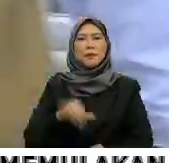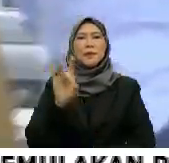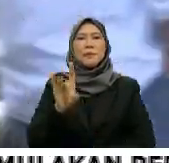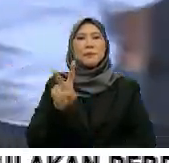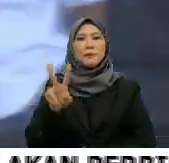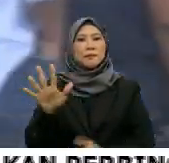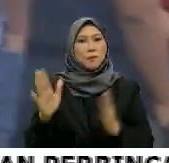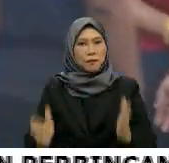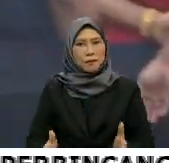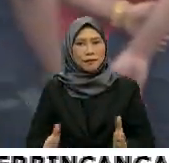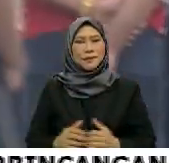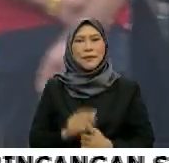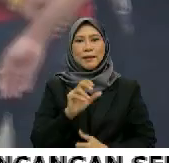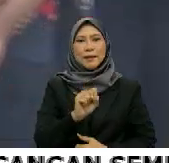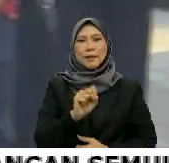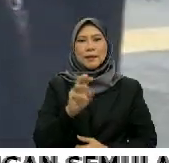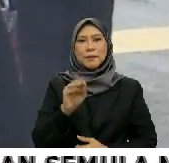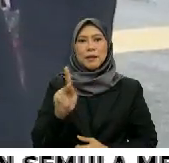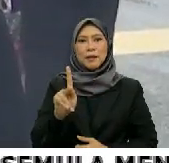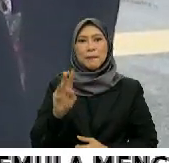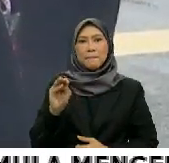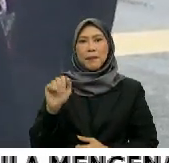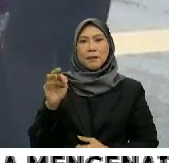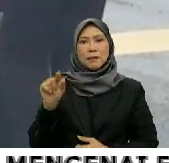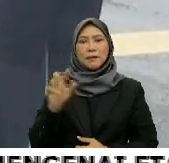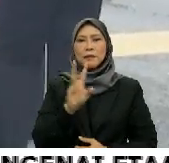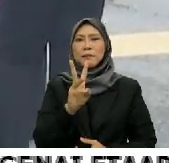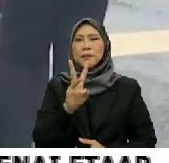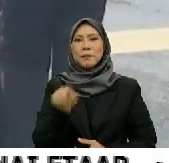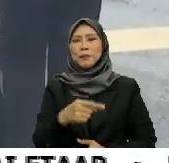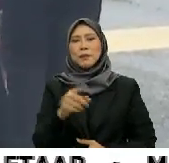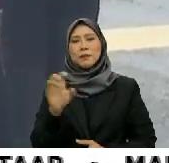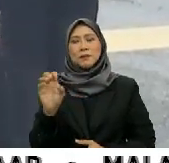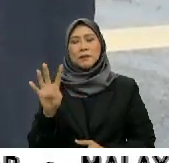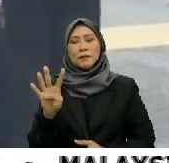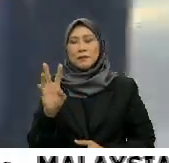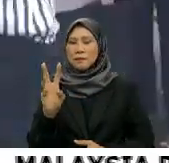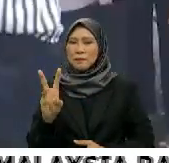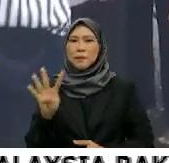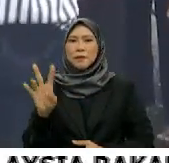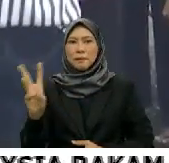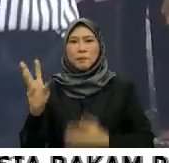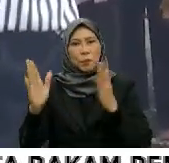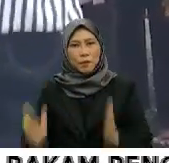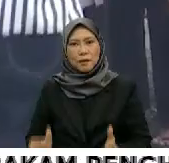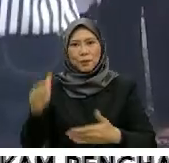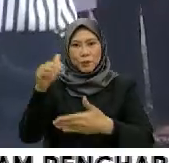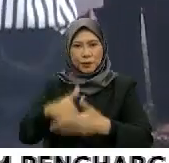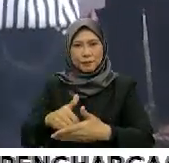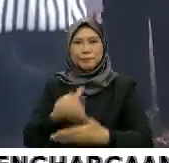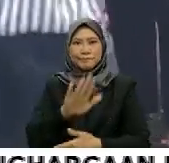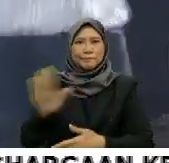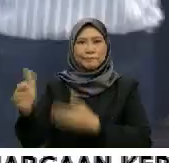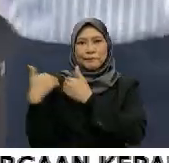88.825 orang dan di es krim macan ini selama 6.646 penghuni yang bakal menunaikan